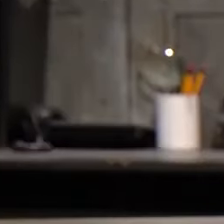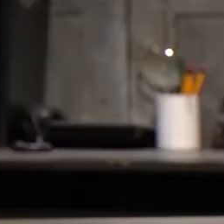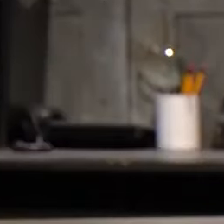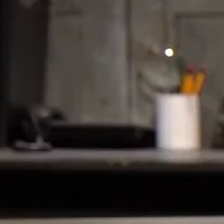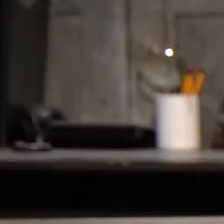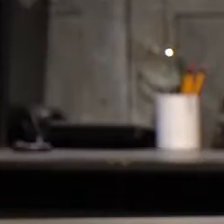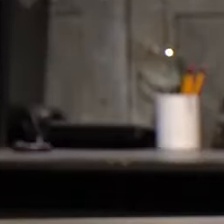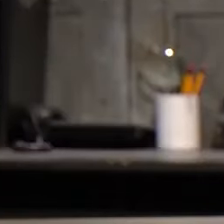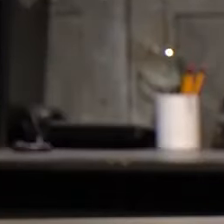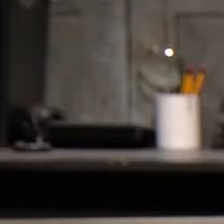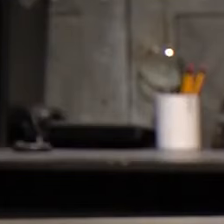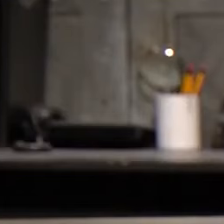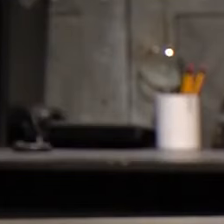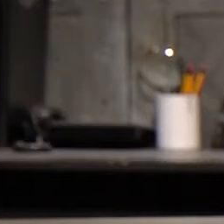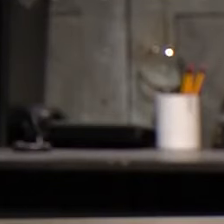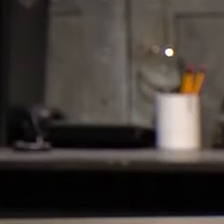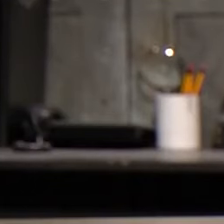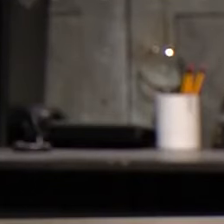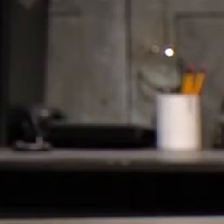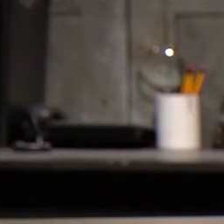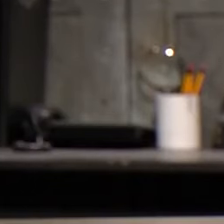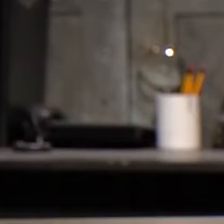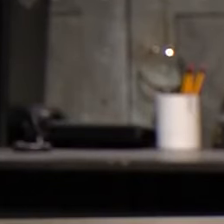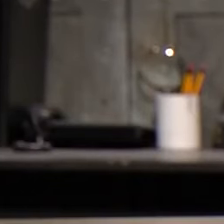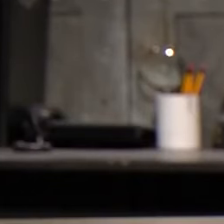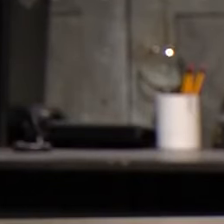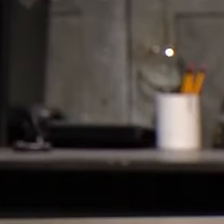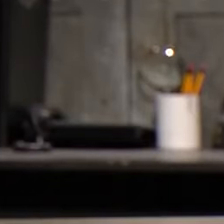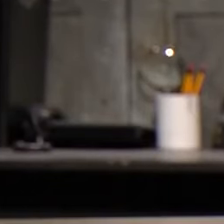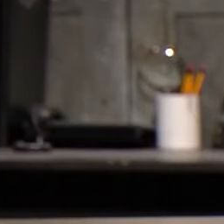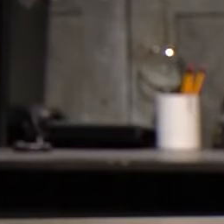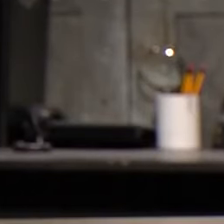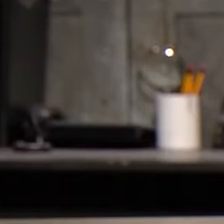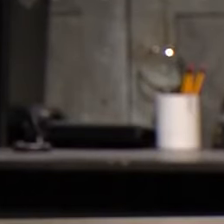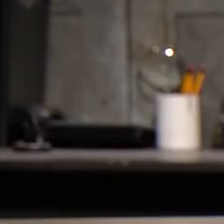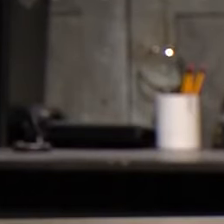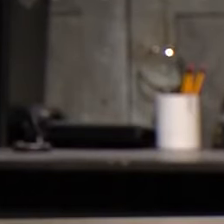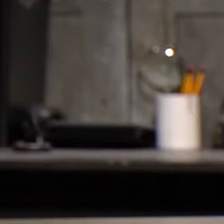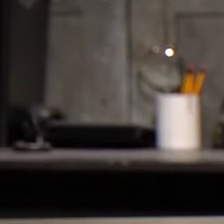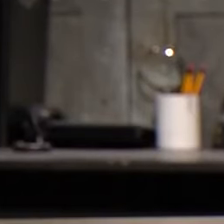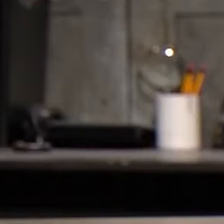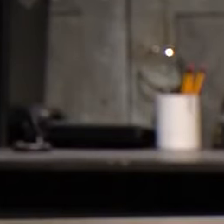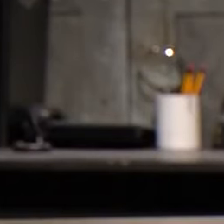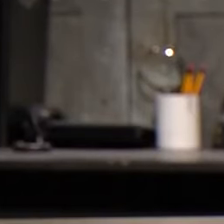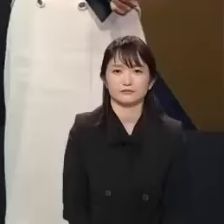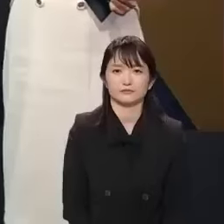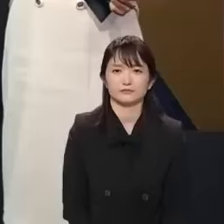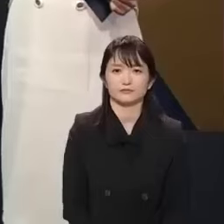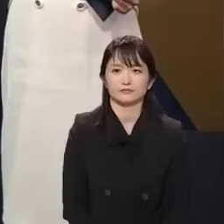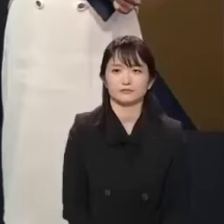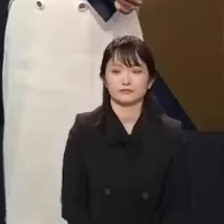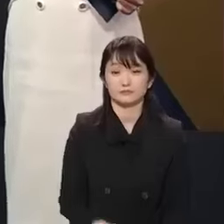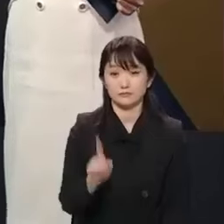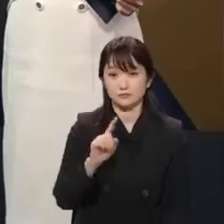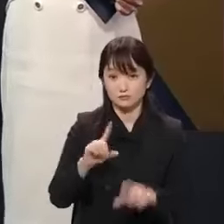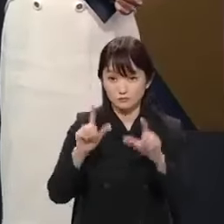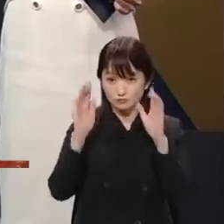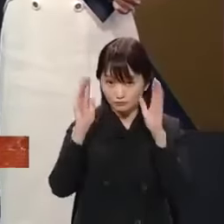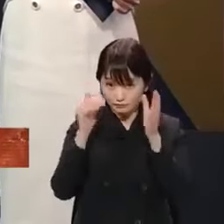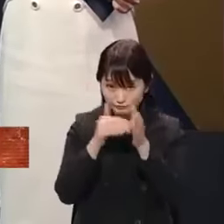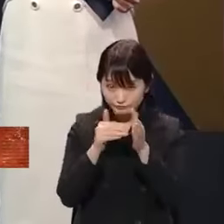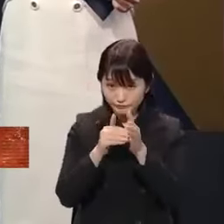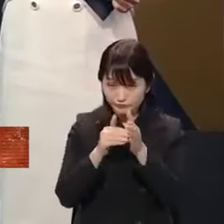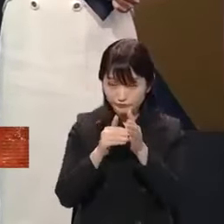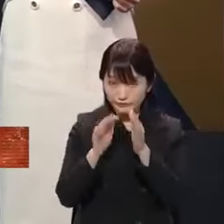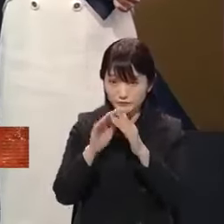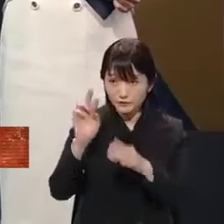샌드백 자체도 사실은 굉장히 문제가 됐다는 점 우리 사방가족 여러분들도 잘 아실 것 같습니다. 어느 날 수업을 마치고